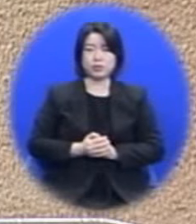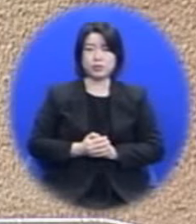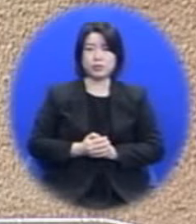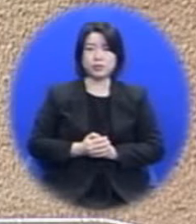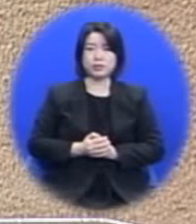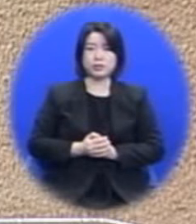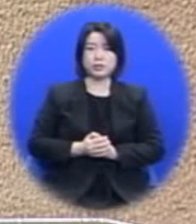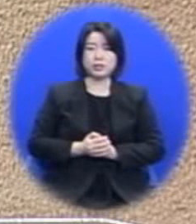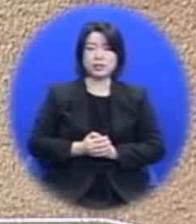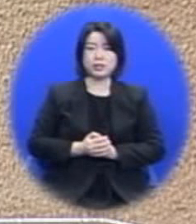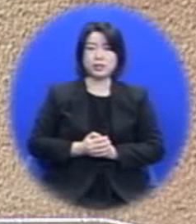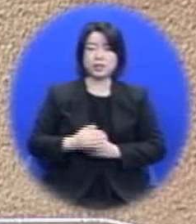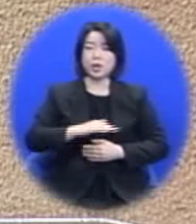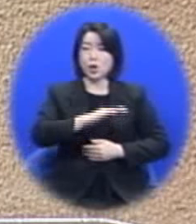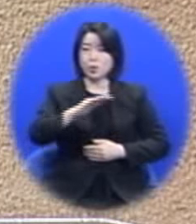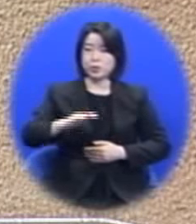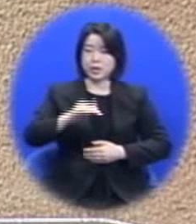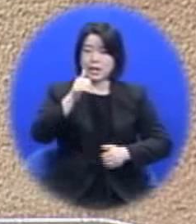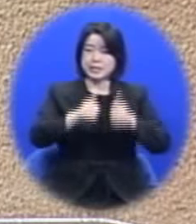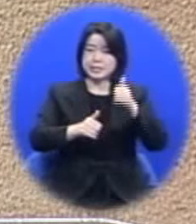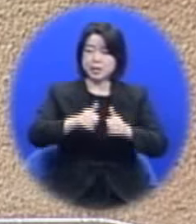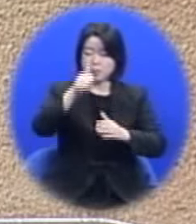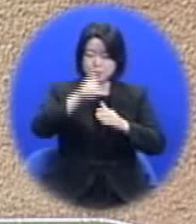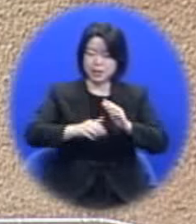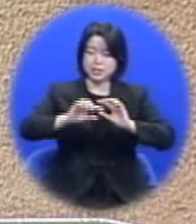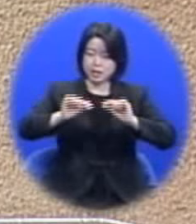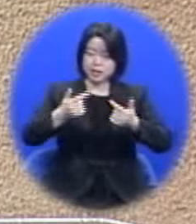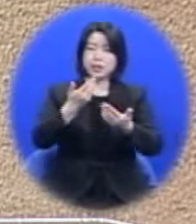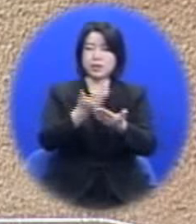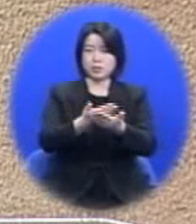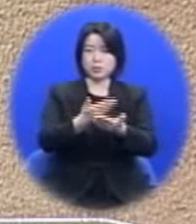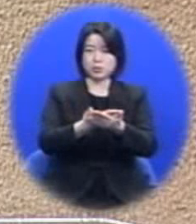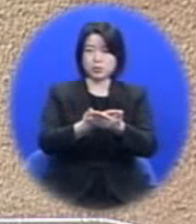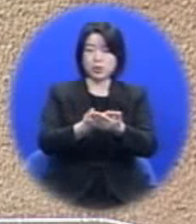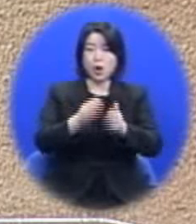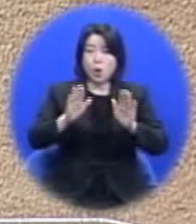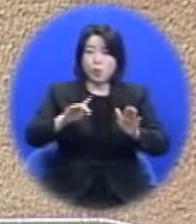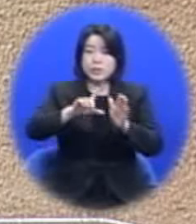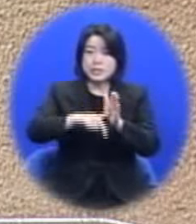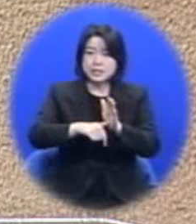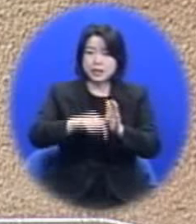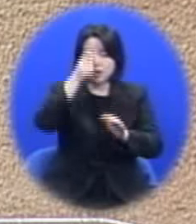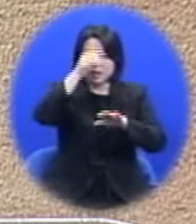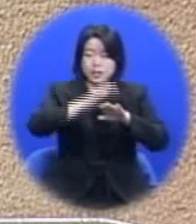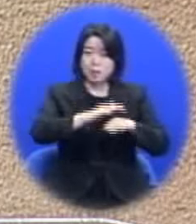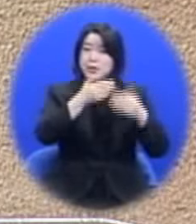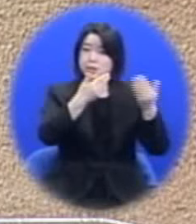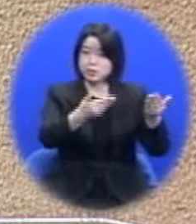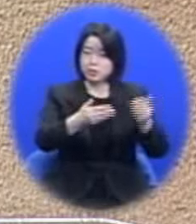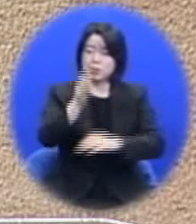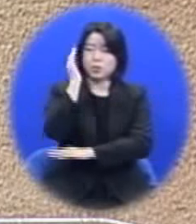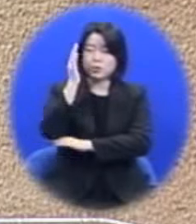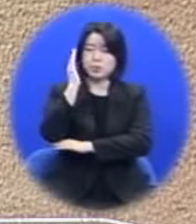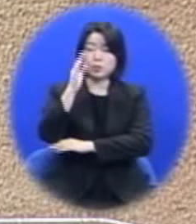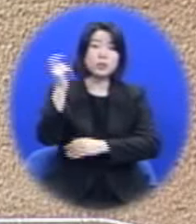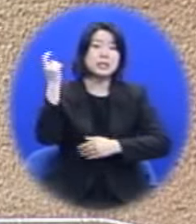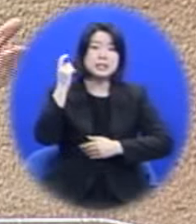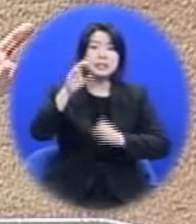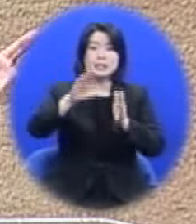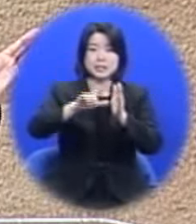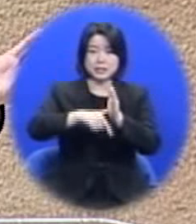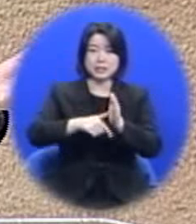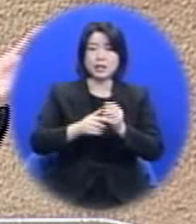돼요. 저희가 시험에 들게 하지 마옵소서. 오늘이 시간에 예배드리고 설교 듣고 하는 시간에